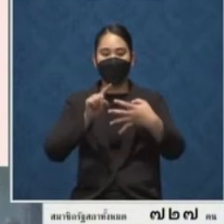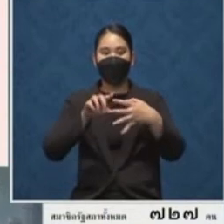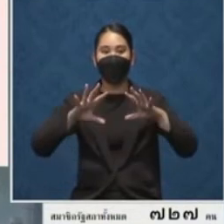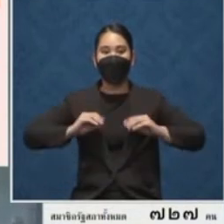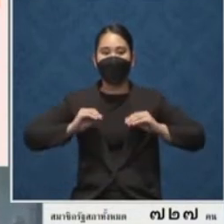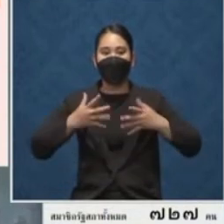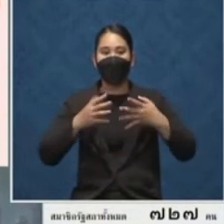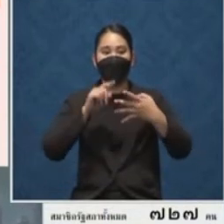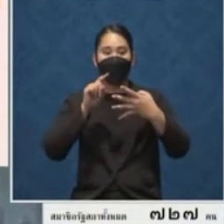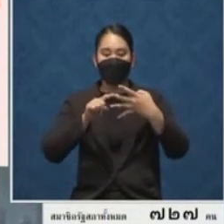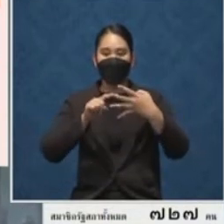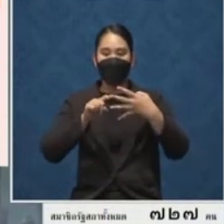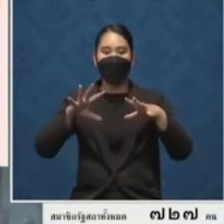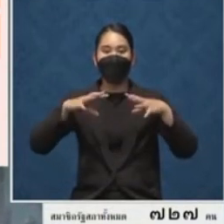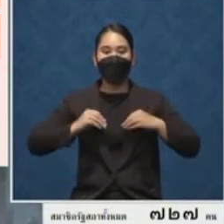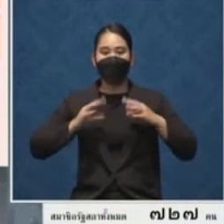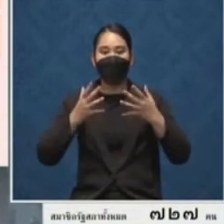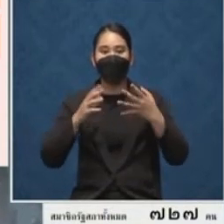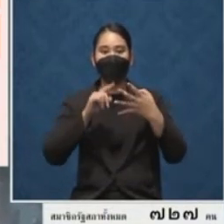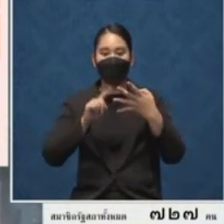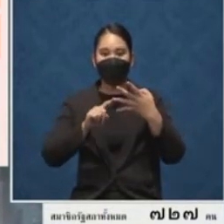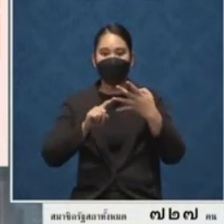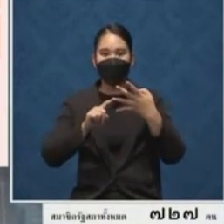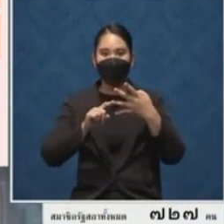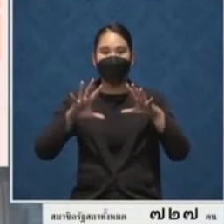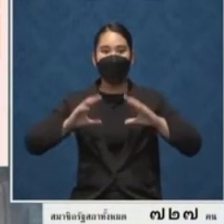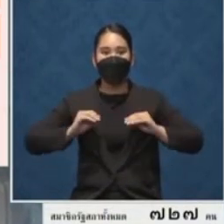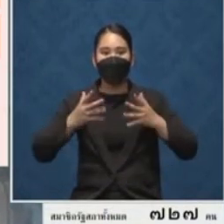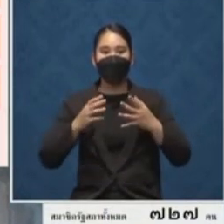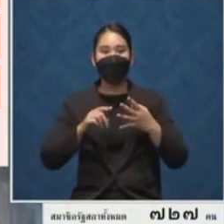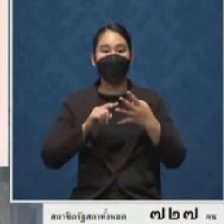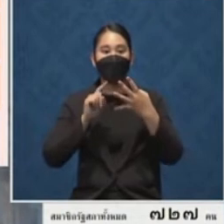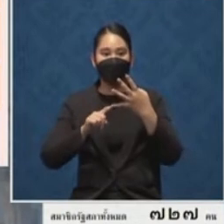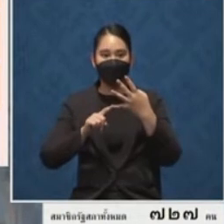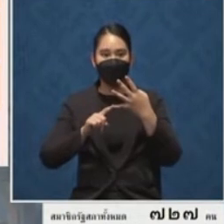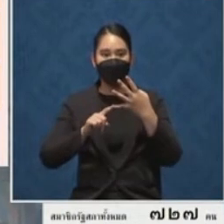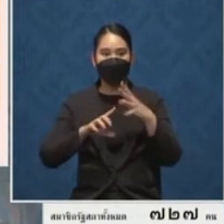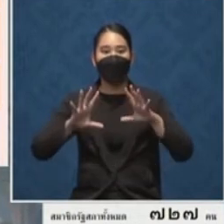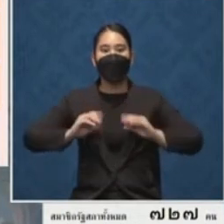การ3ไม่รับหลักการและ4ไม่รับหลักการ